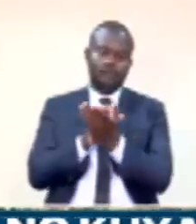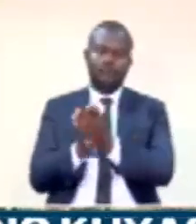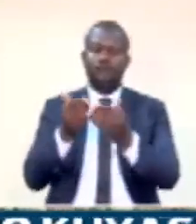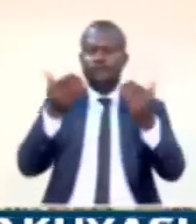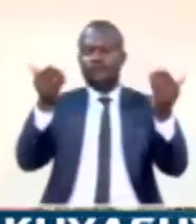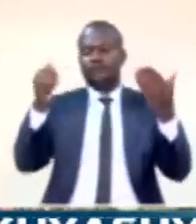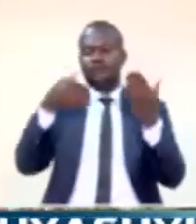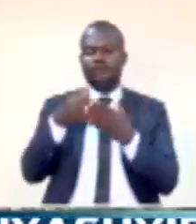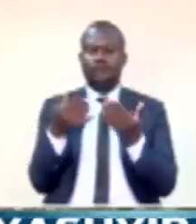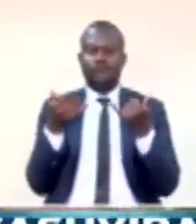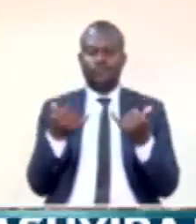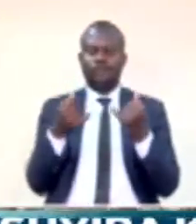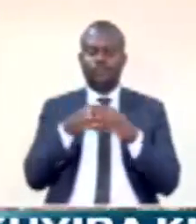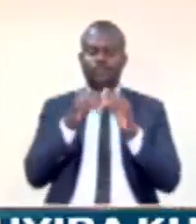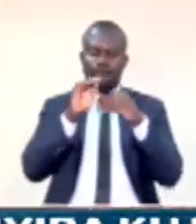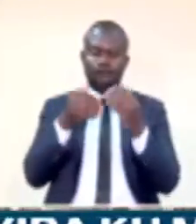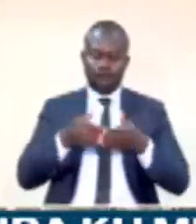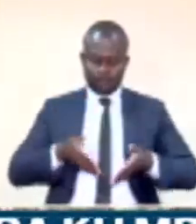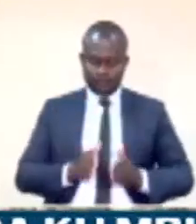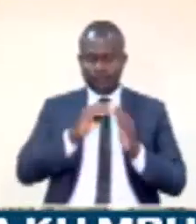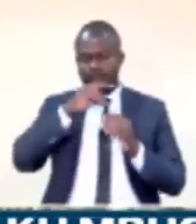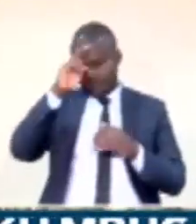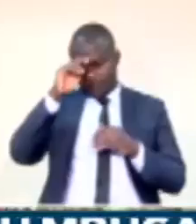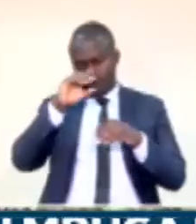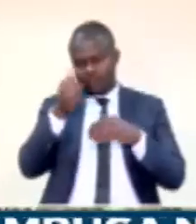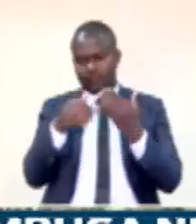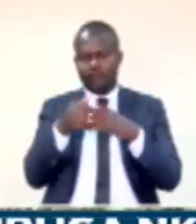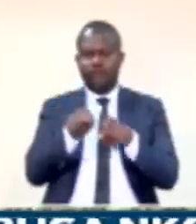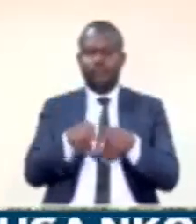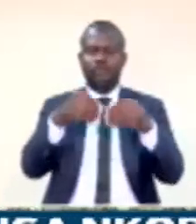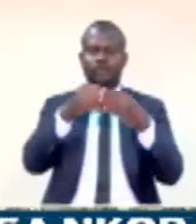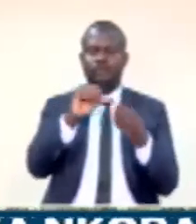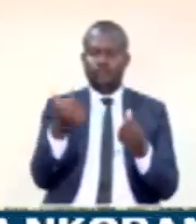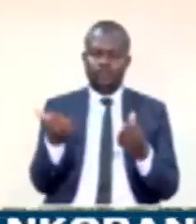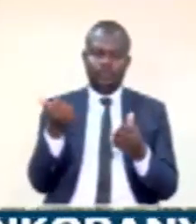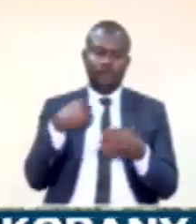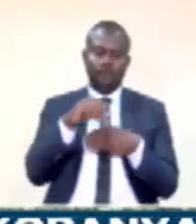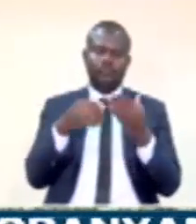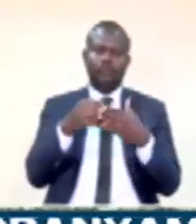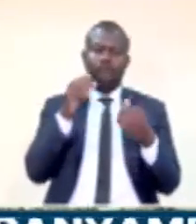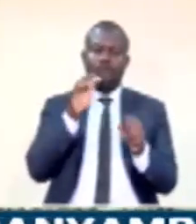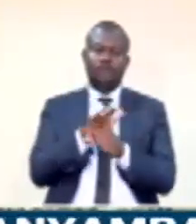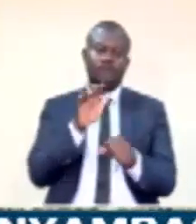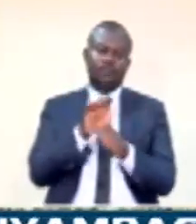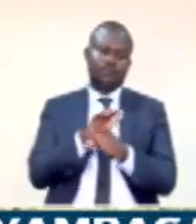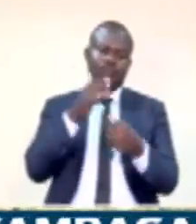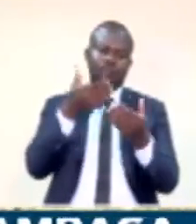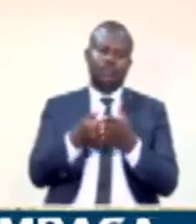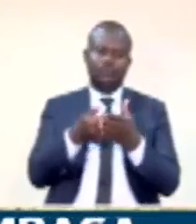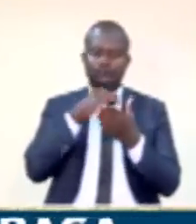na umuntu yabyaze ihene agahundi n'undi yabyaze ihene agahundi. Ihene ziragwira ngeze ihene